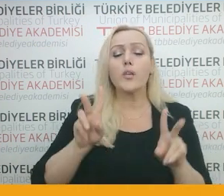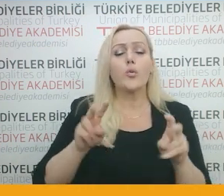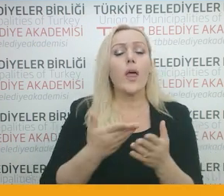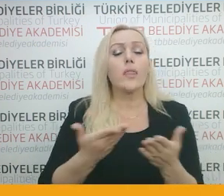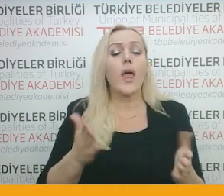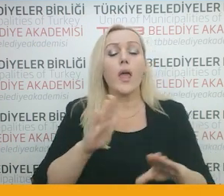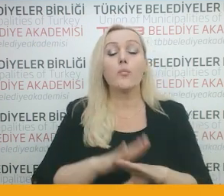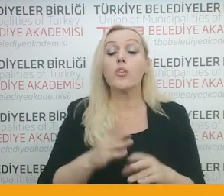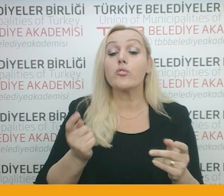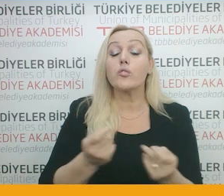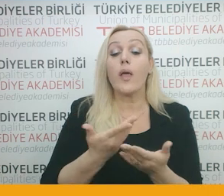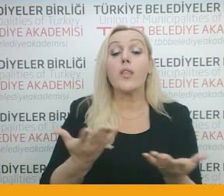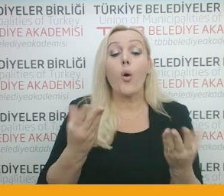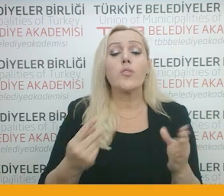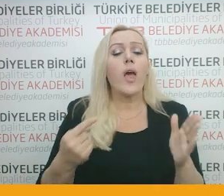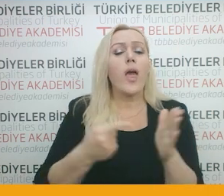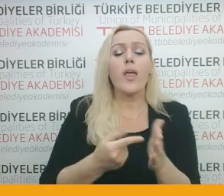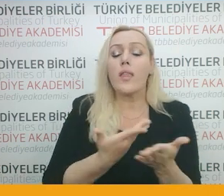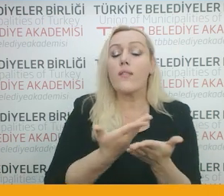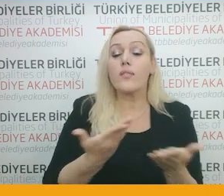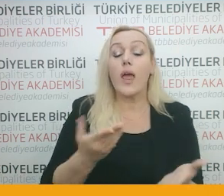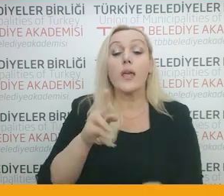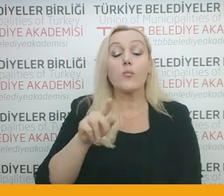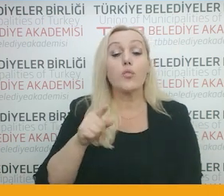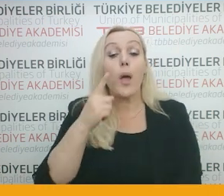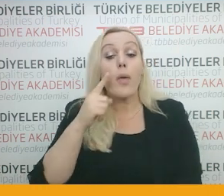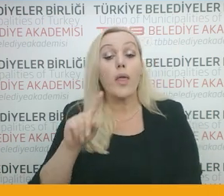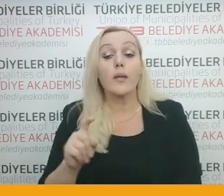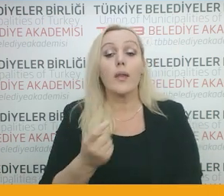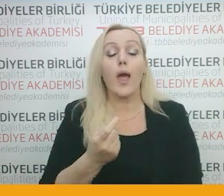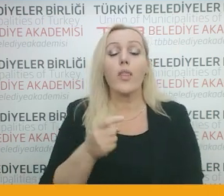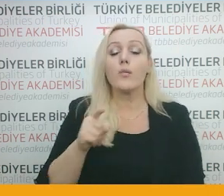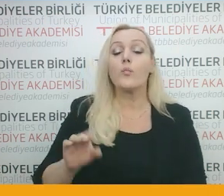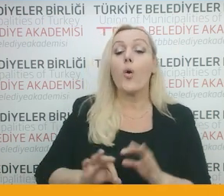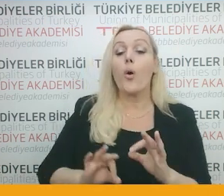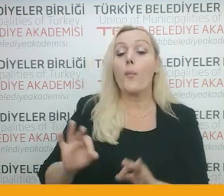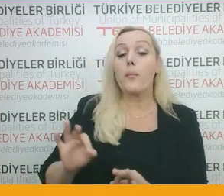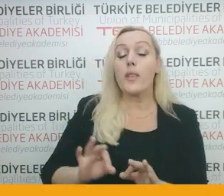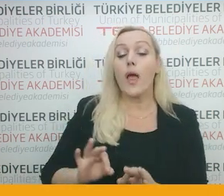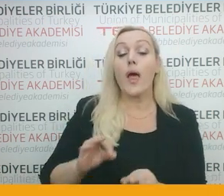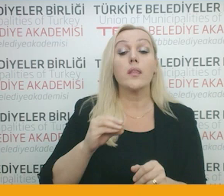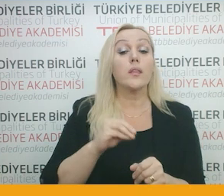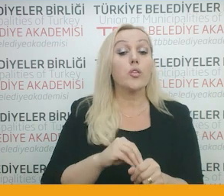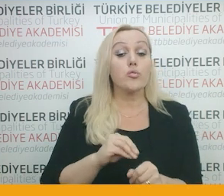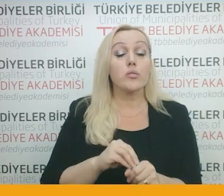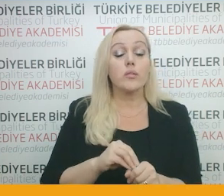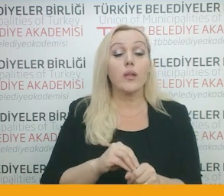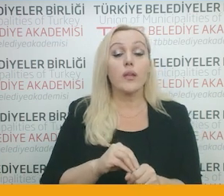yapılacak, hedefler nelerdir, öncelikler nelerdir, bunlar belirlendi. Bu plan